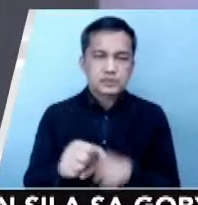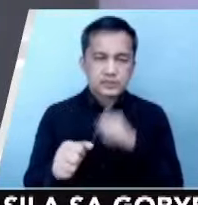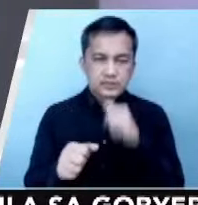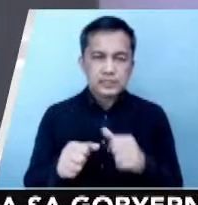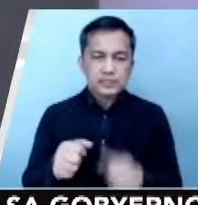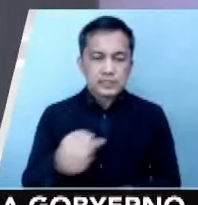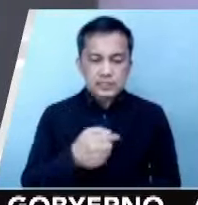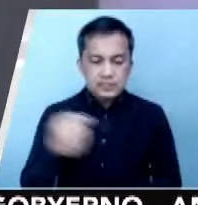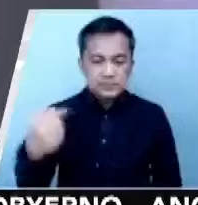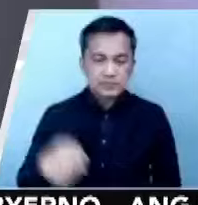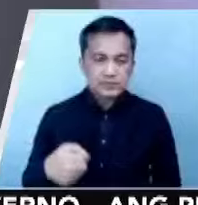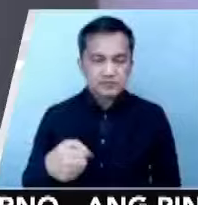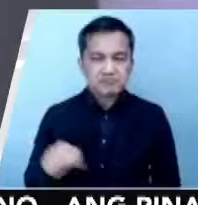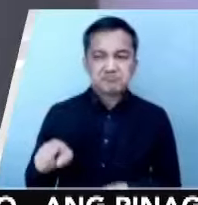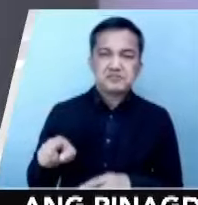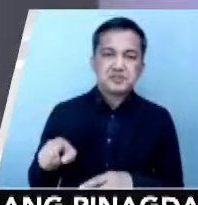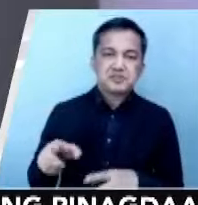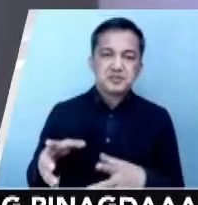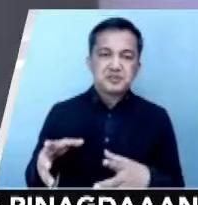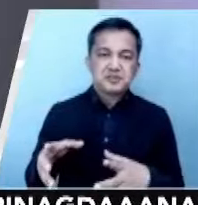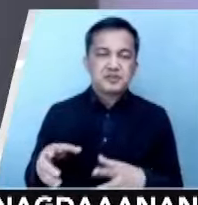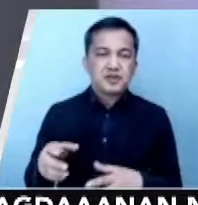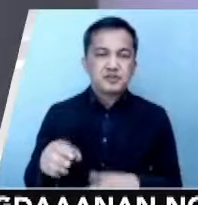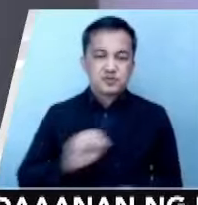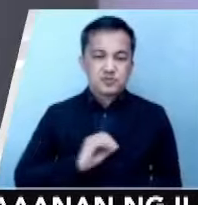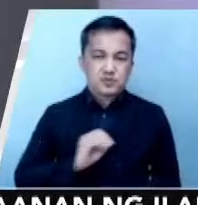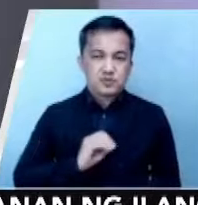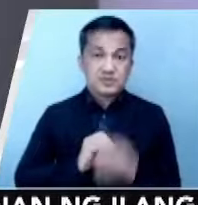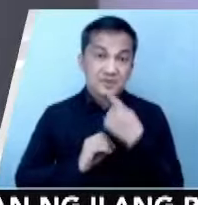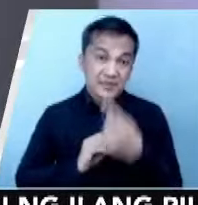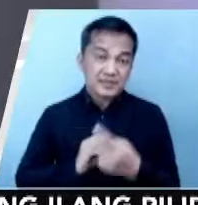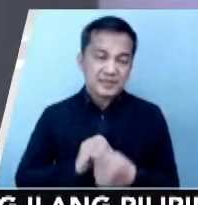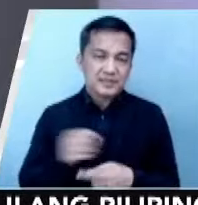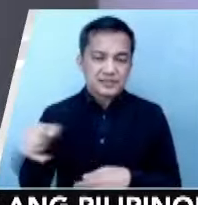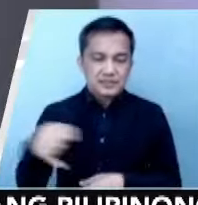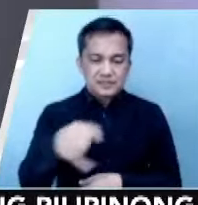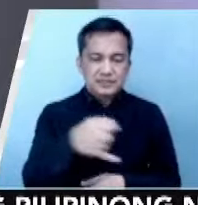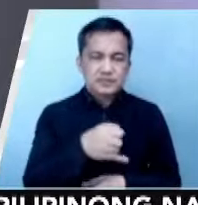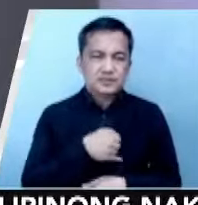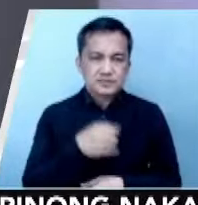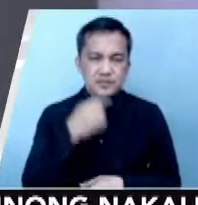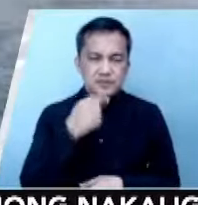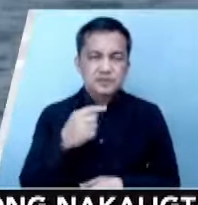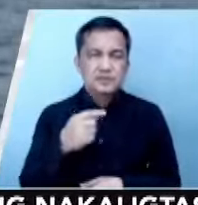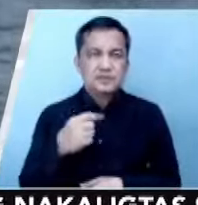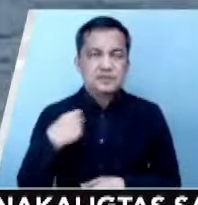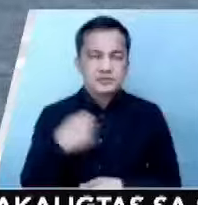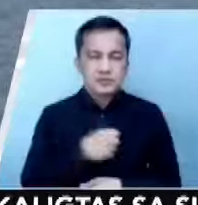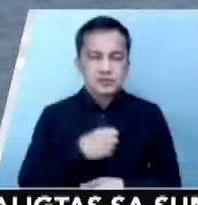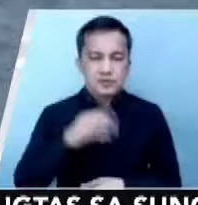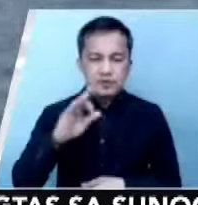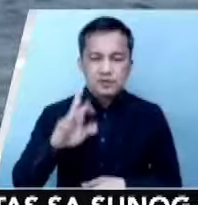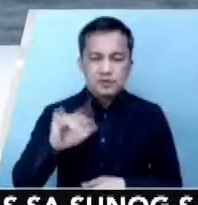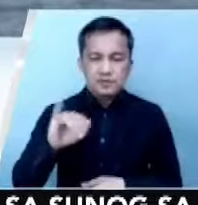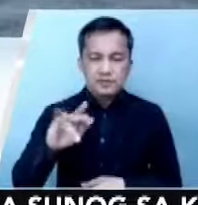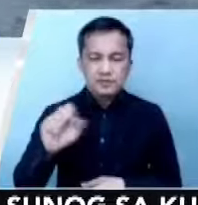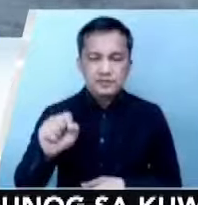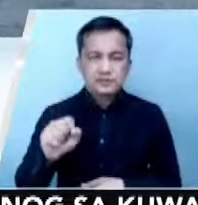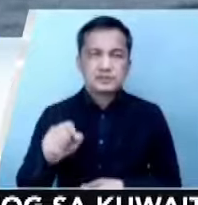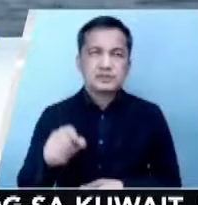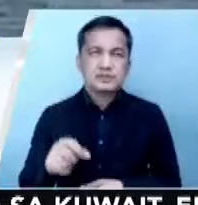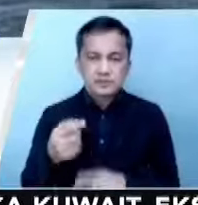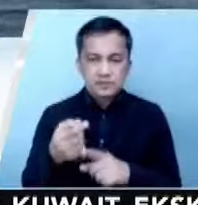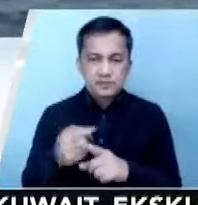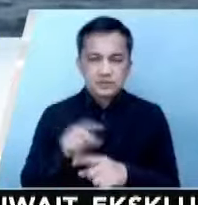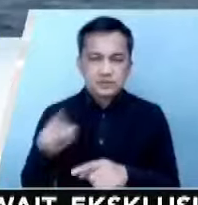sa kinikilala nitong teritoryo. Ayon po yan kay Senador Francis Tolentino. Base anya yan sa